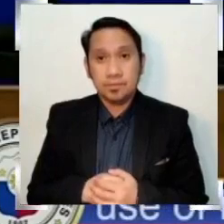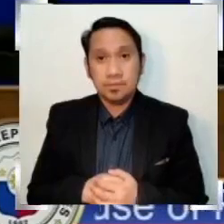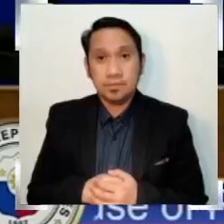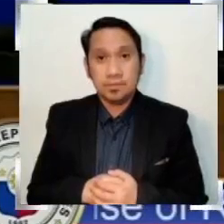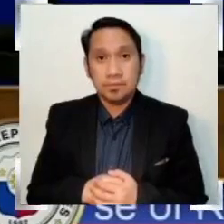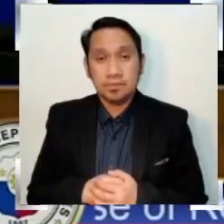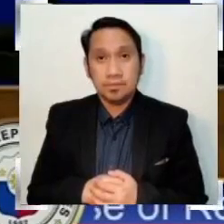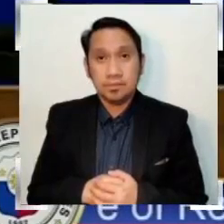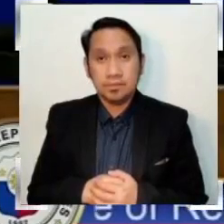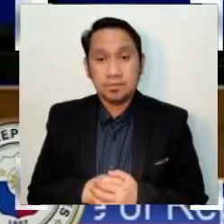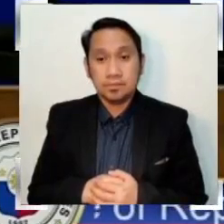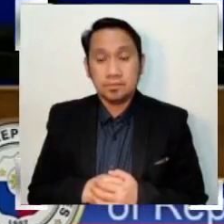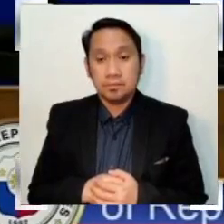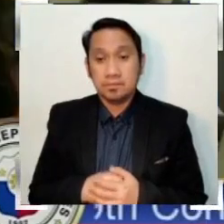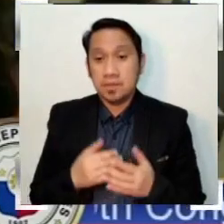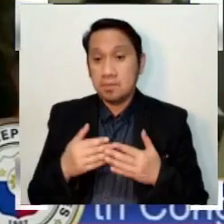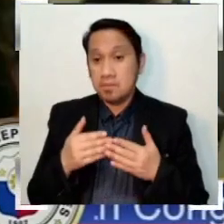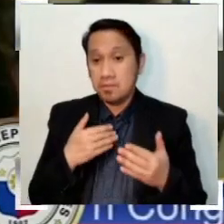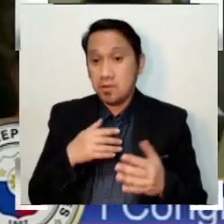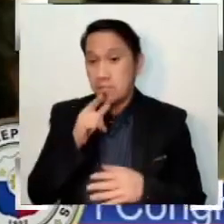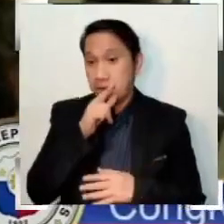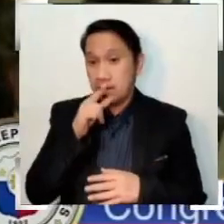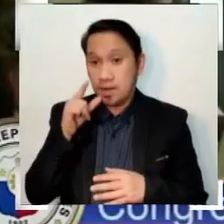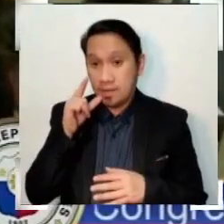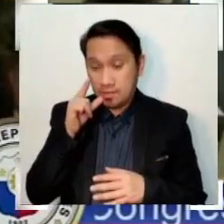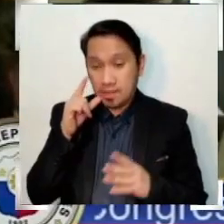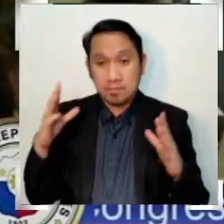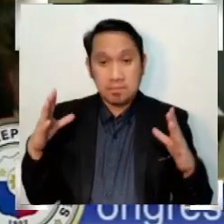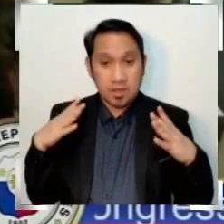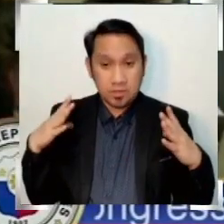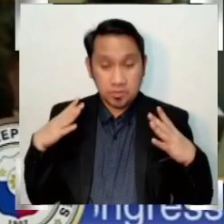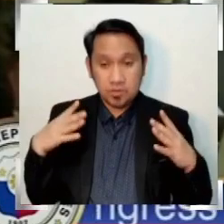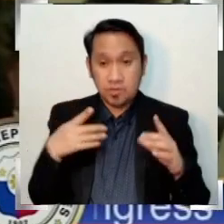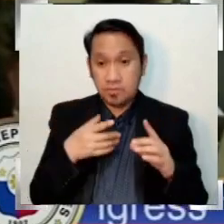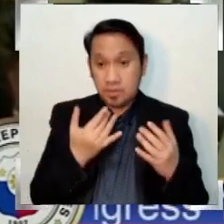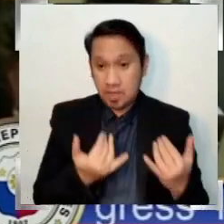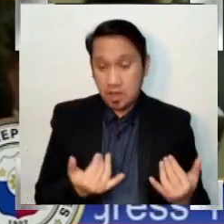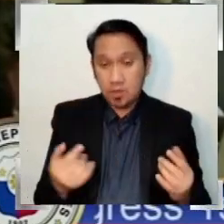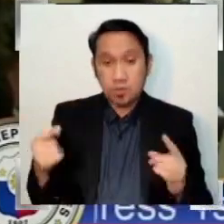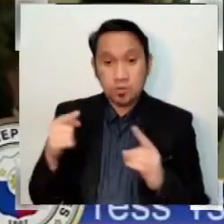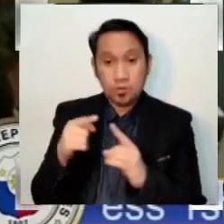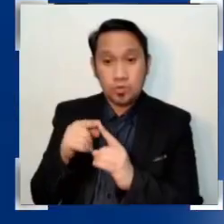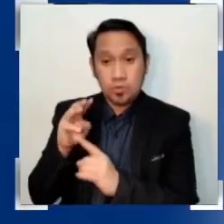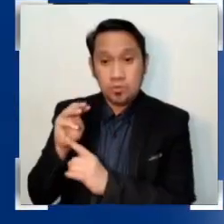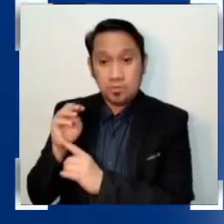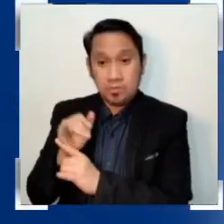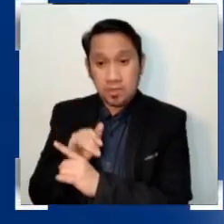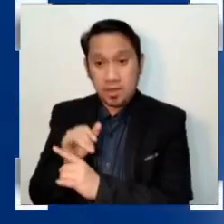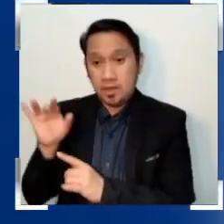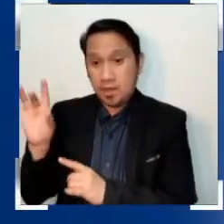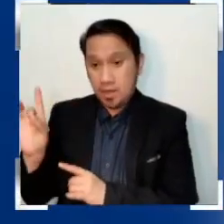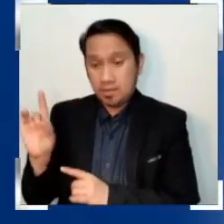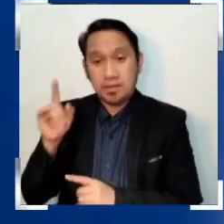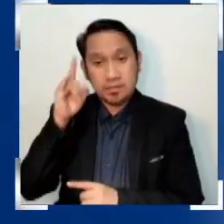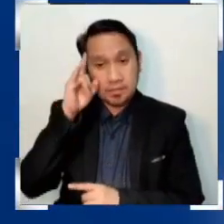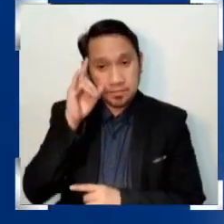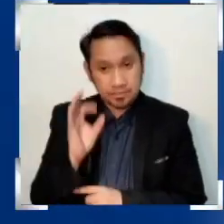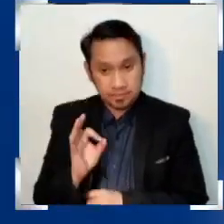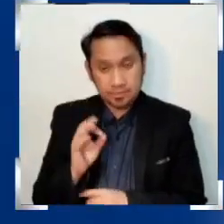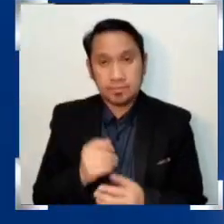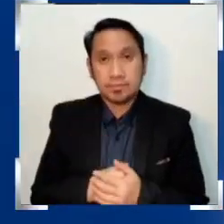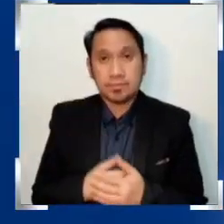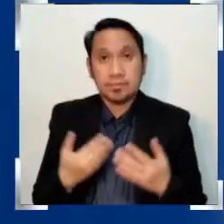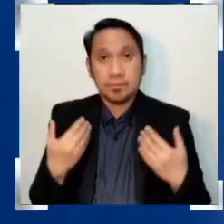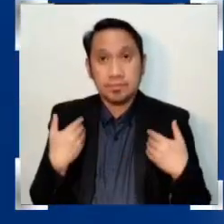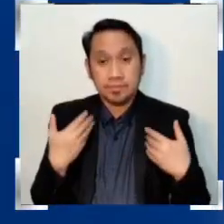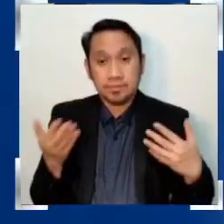Bago mag-Lenten break ang Kamara mula ngayong araw hanggang May 8, nagpasya mga mambabatas. Napatawan ng 60-day